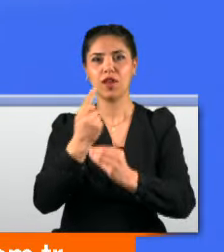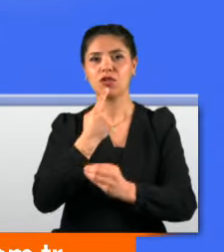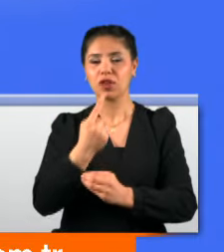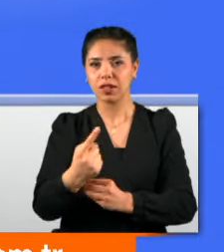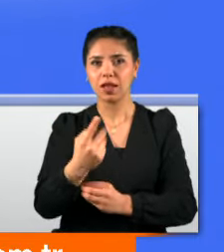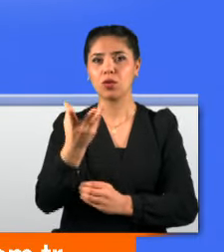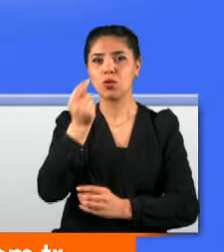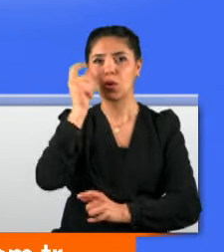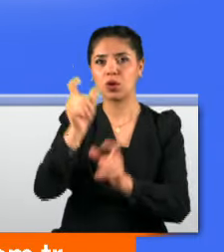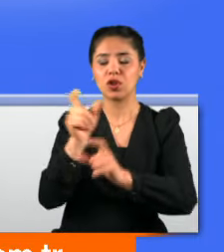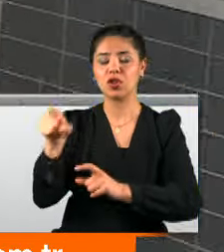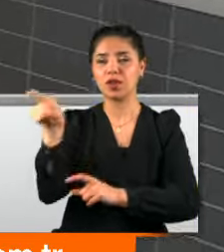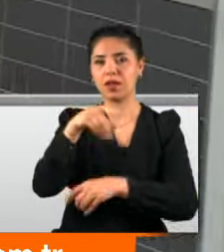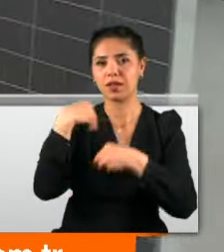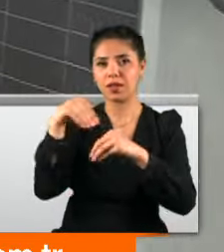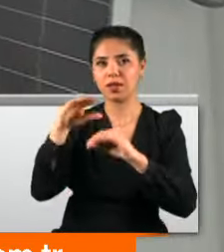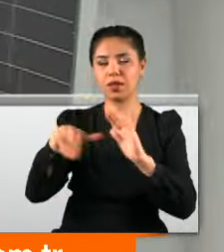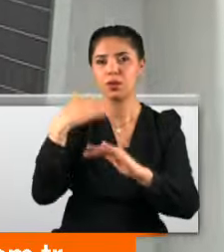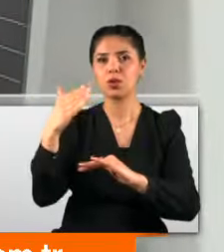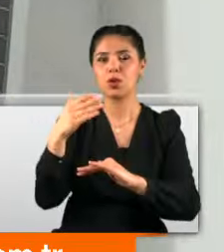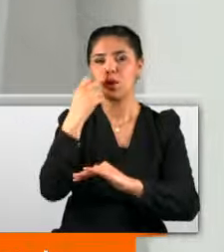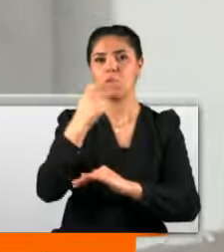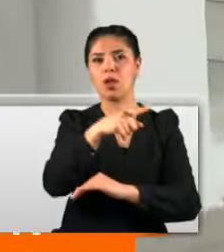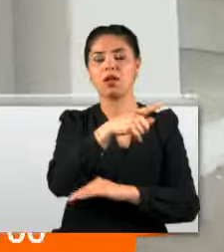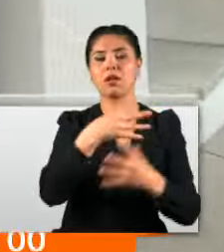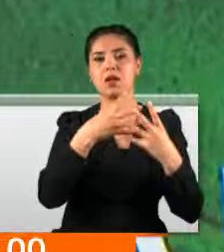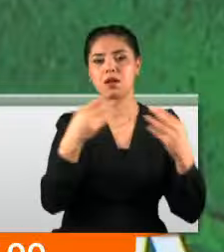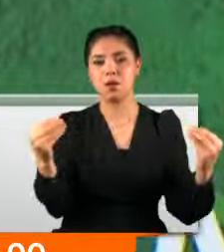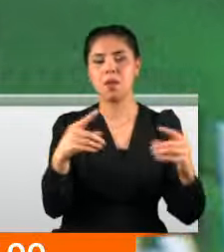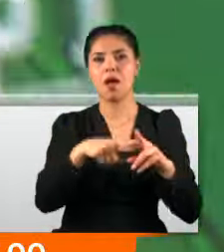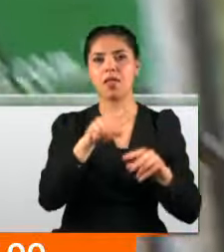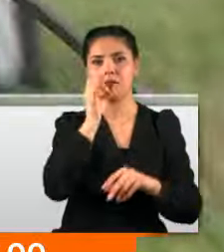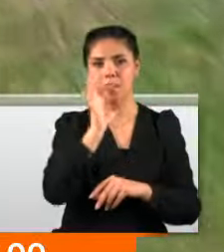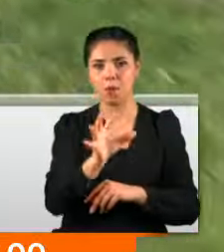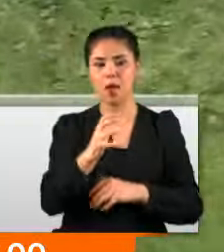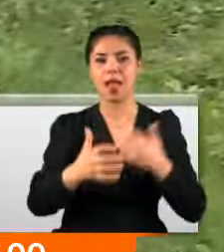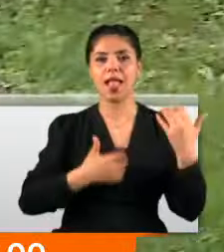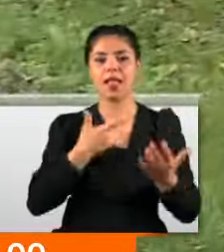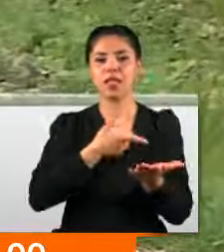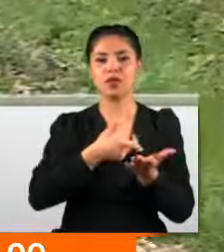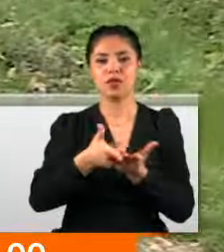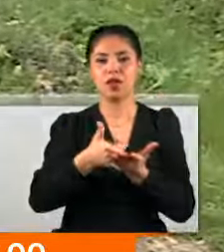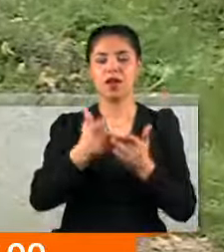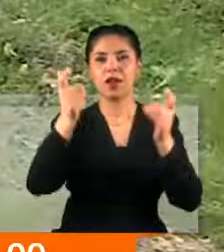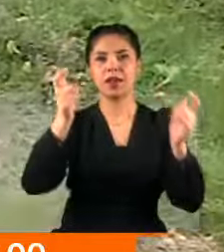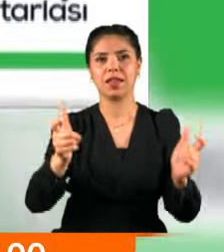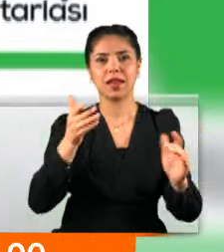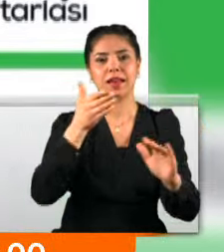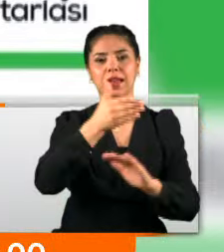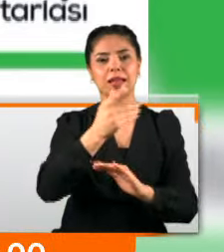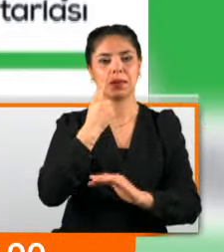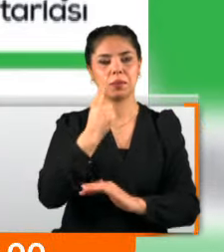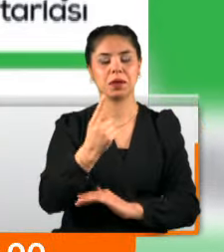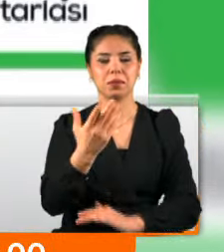kişiye sattılar sonra da ortadan kayboldular Atv Haber Sözde enerji tarlalarını yerinde görüntüledi